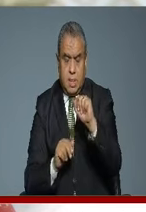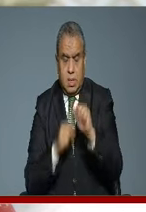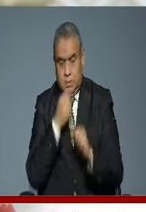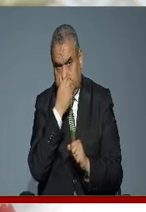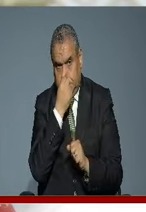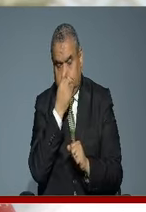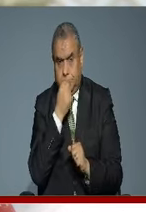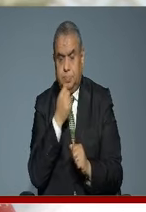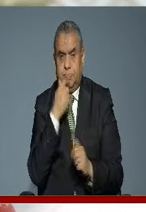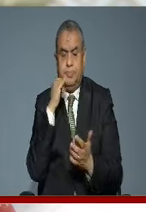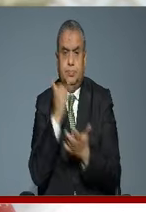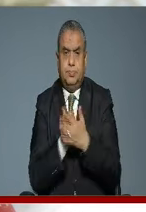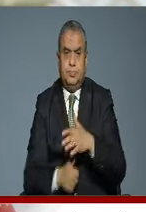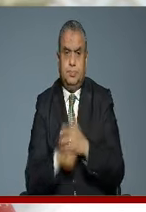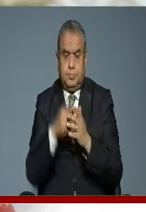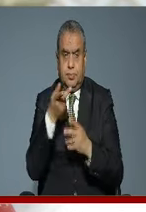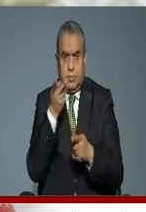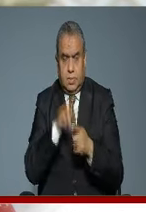وأنا تكلمت مع